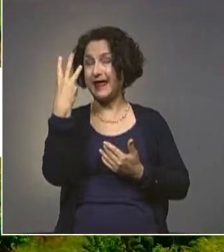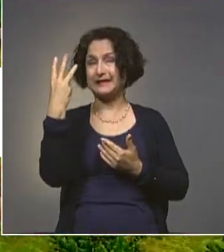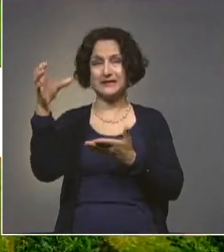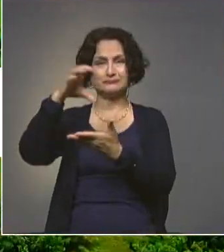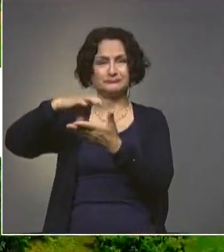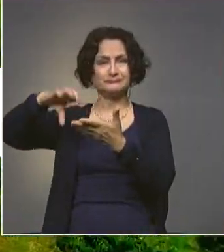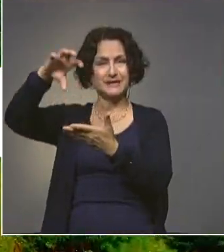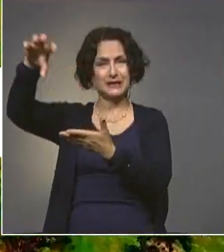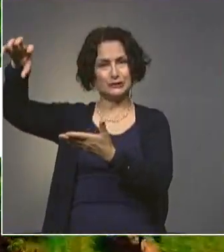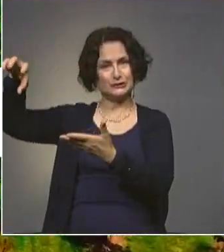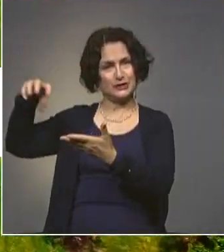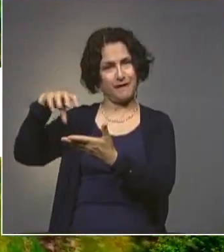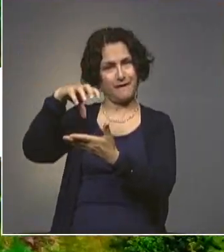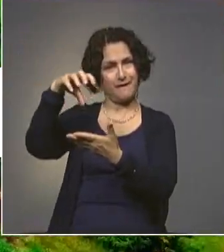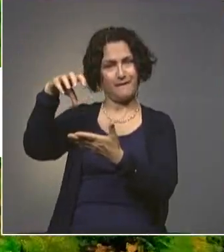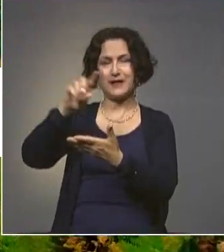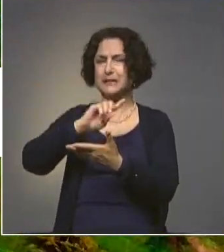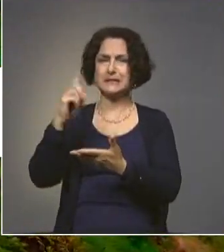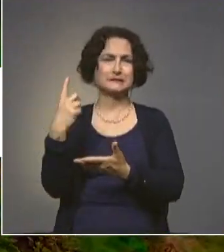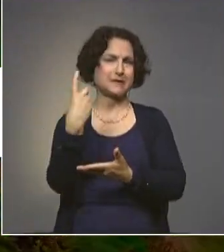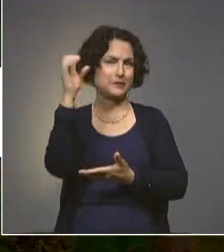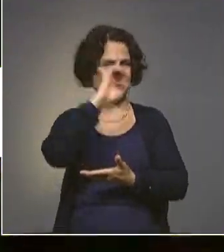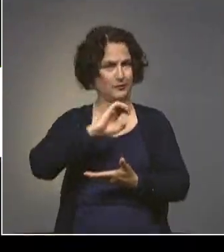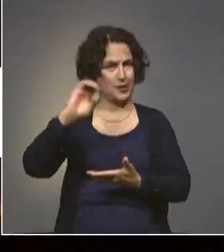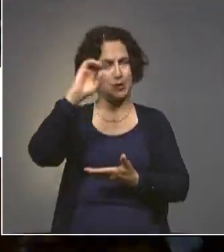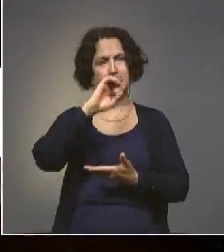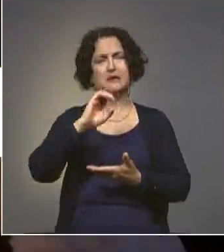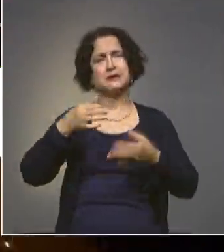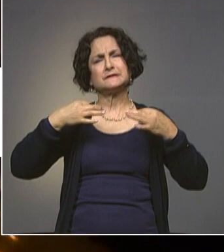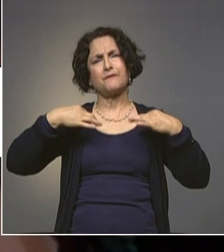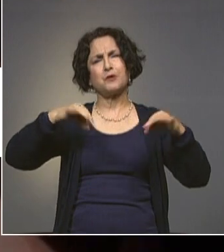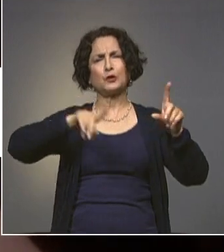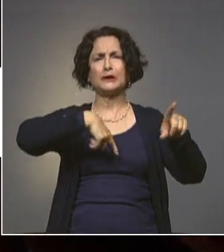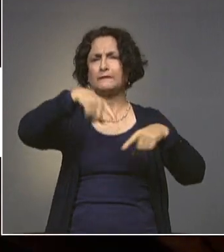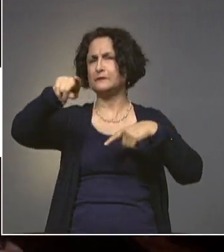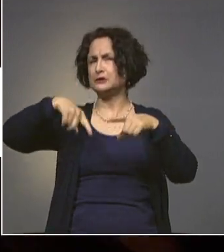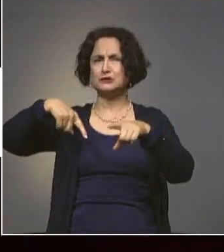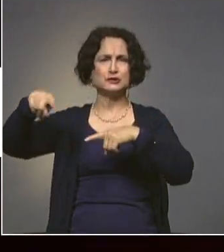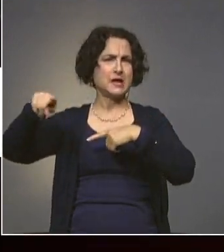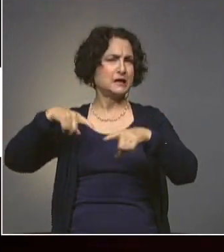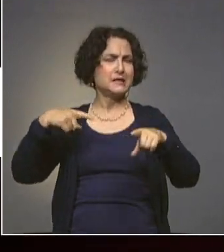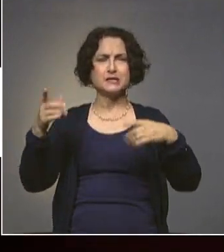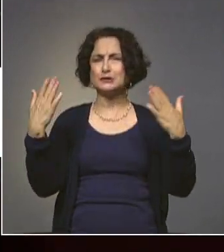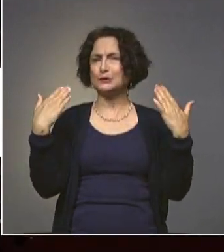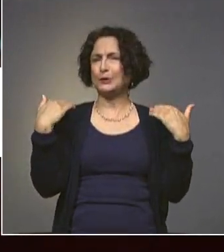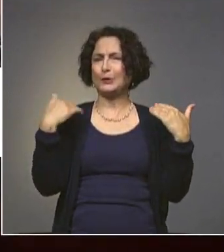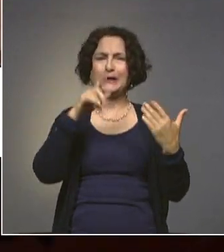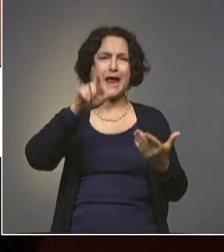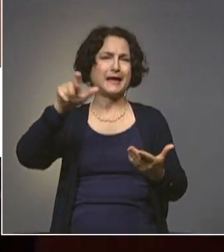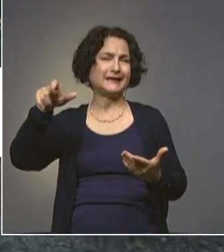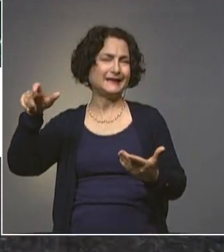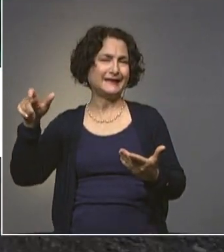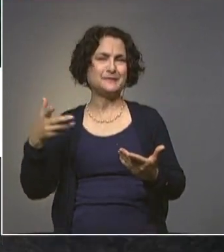на този алианс е да имаме първо свободно движение на студентите в тези 8 университета по програми, които са одобрени от